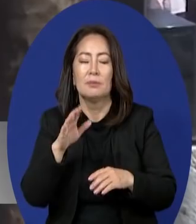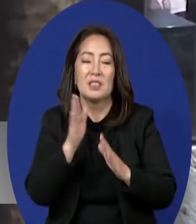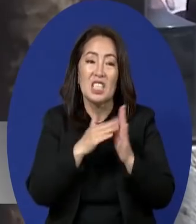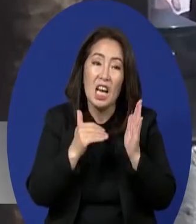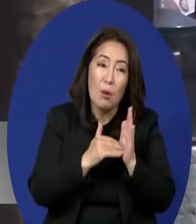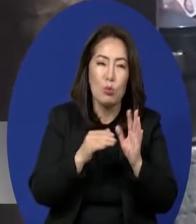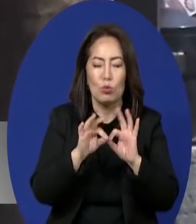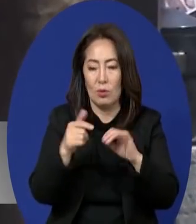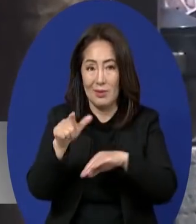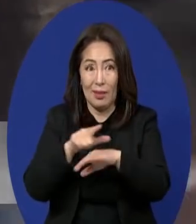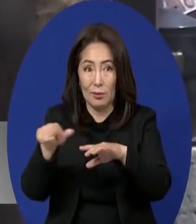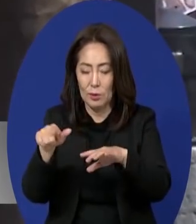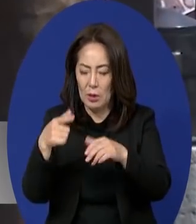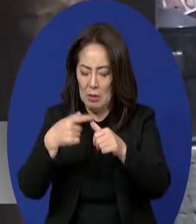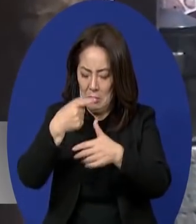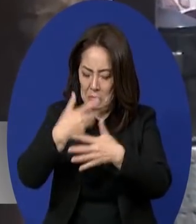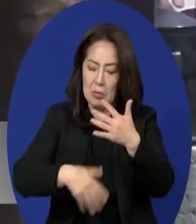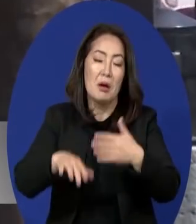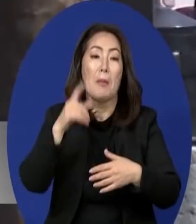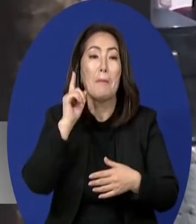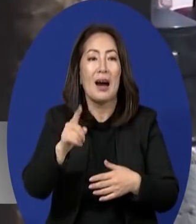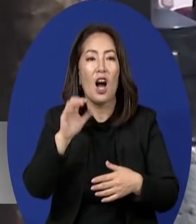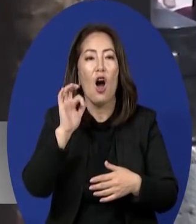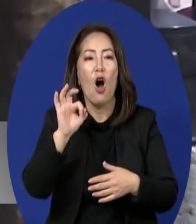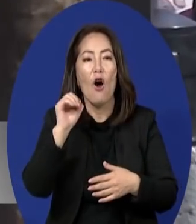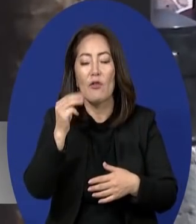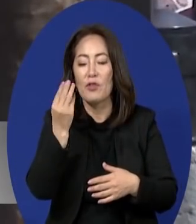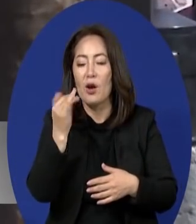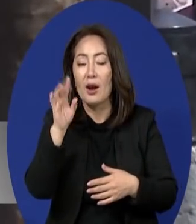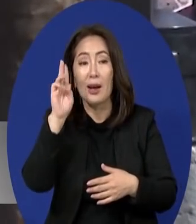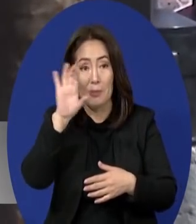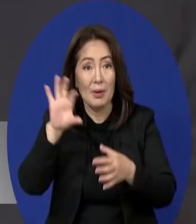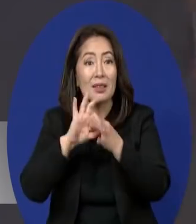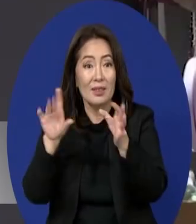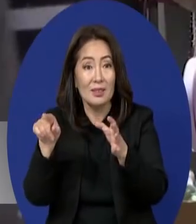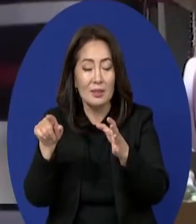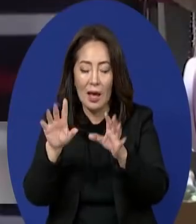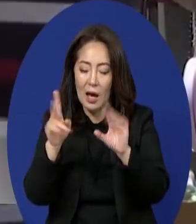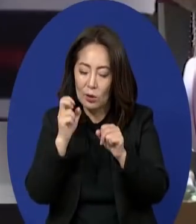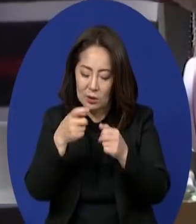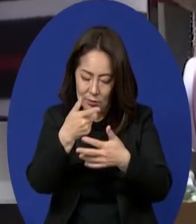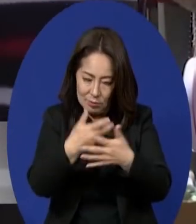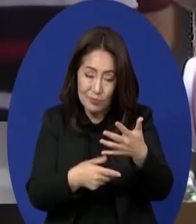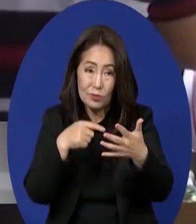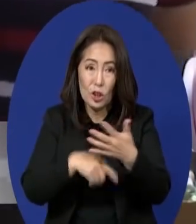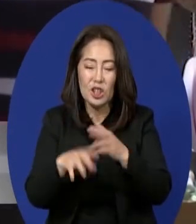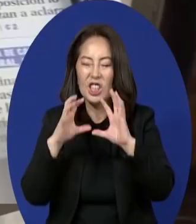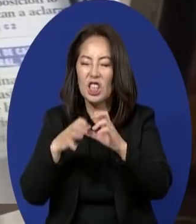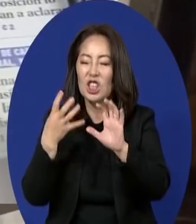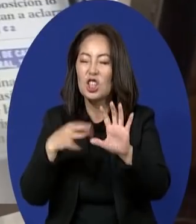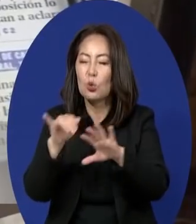дахь татваргүй бүсэд бүртгэлтэй 1000 орчим офшор компаниг илрүүлсэн байна. Дээрх 12 сая баримт материалд дэлхийн 90 гаруй